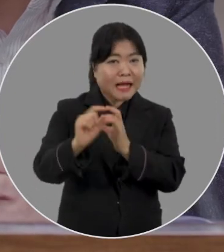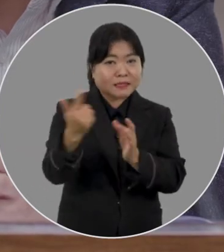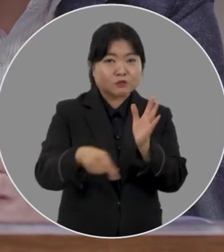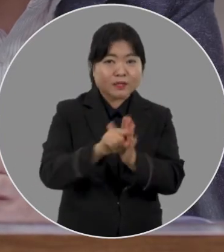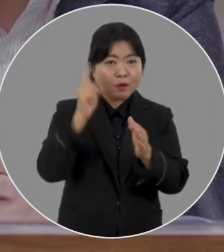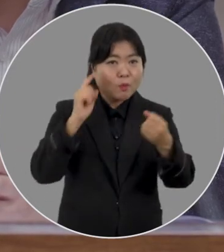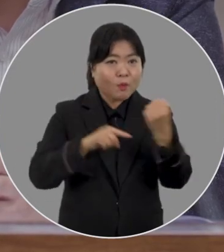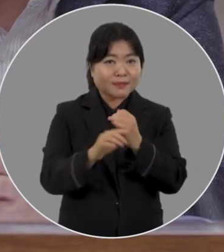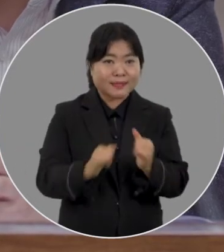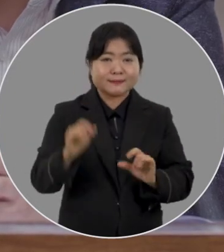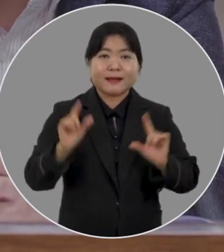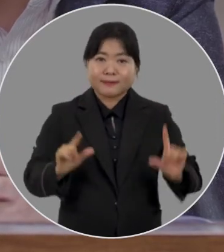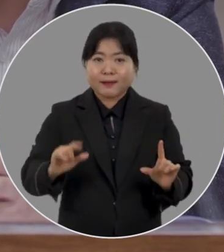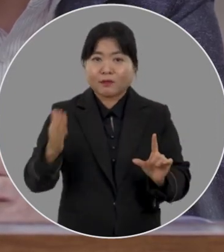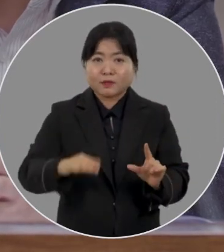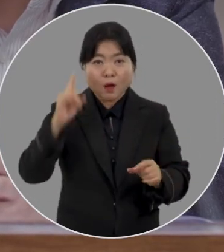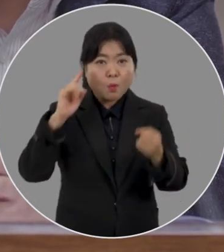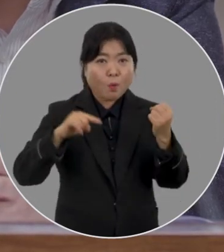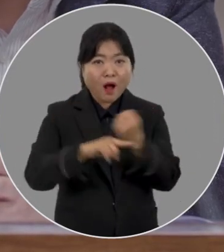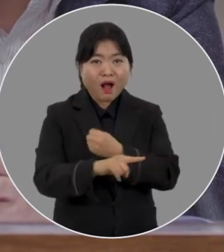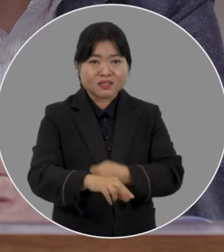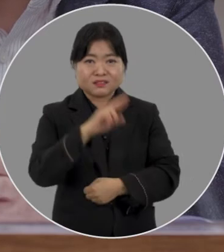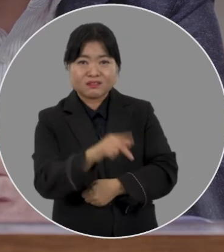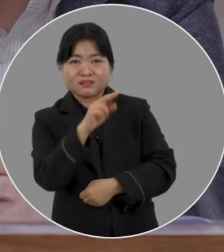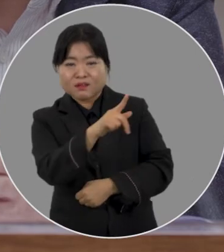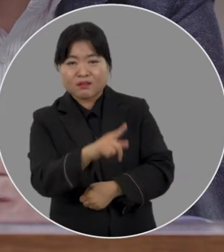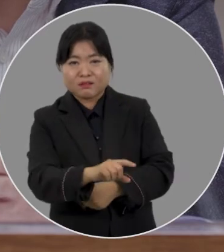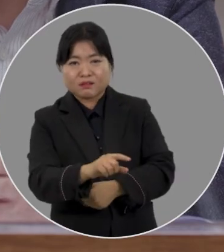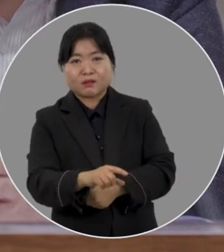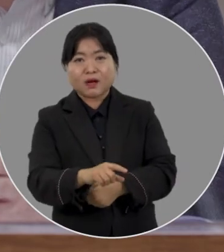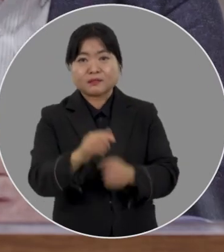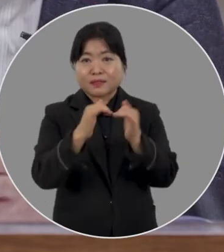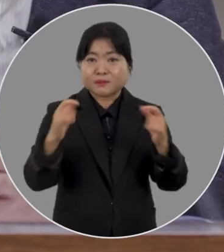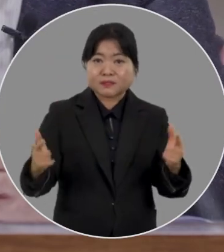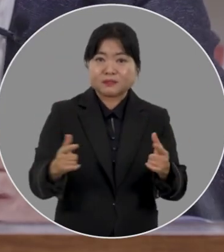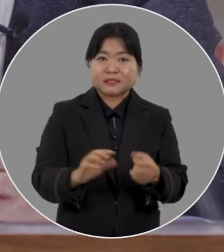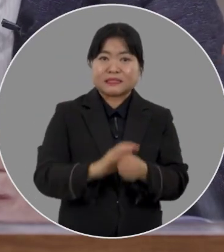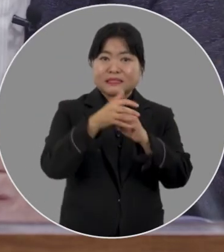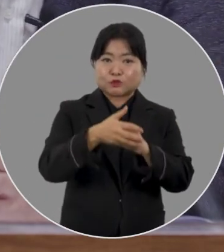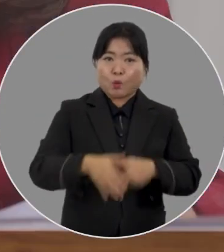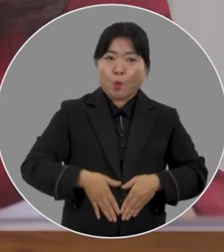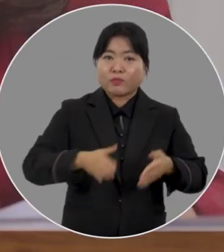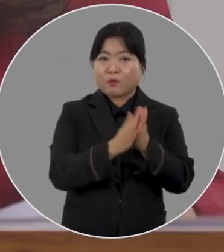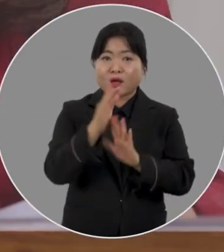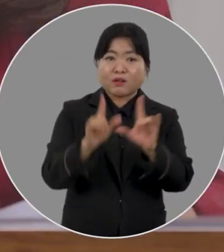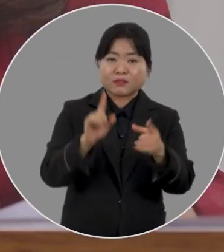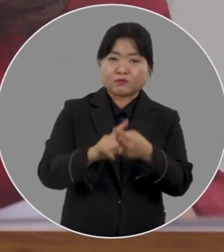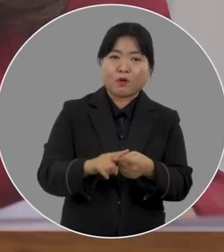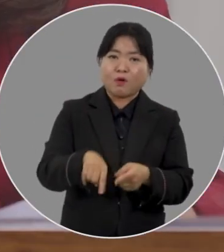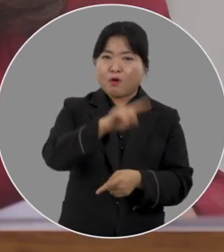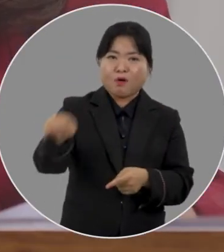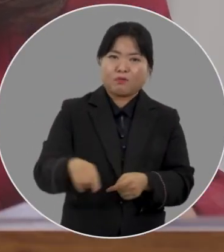자세인 네. 거죠. 근데 과학을 부인하는 사람들은 가령 뭐 지구 온난화 현상을 부인하는 사람들은 지구의